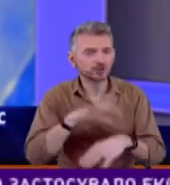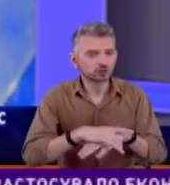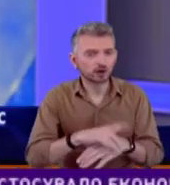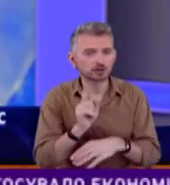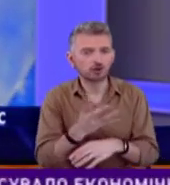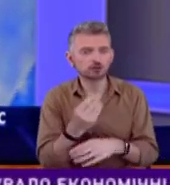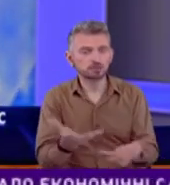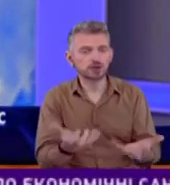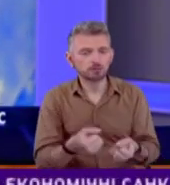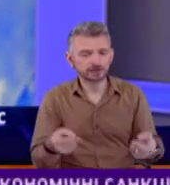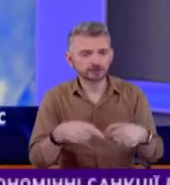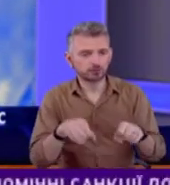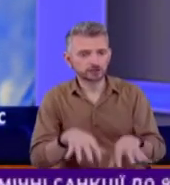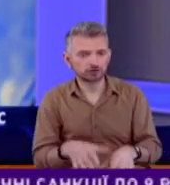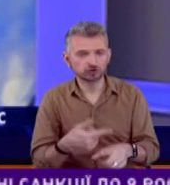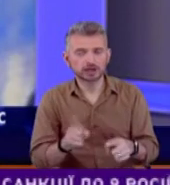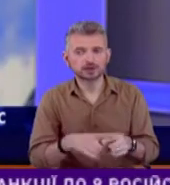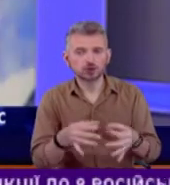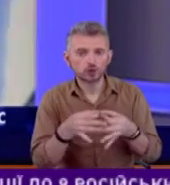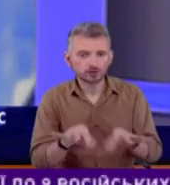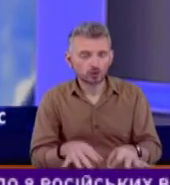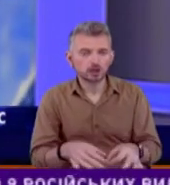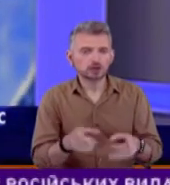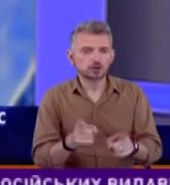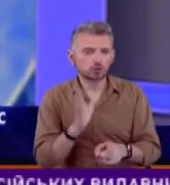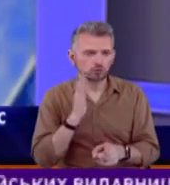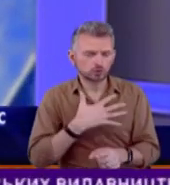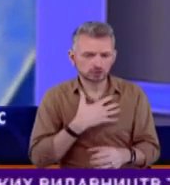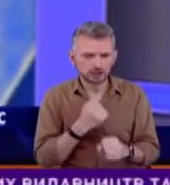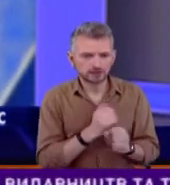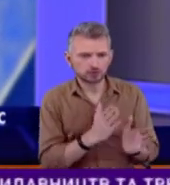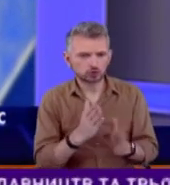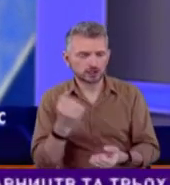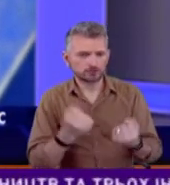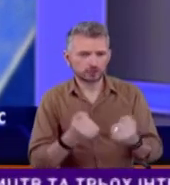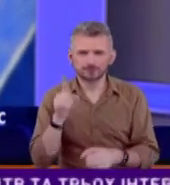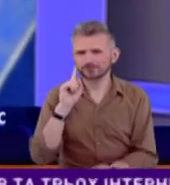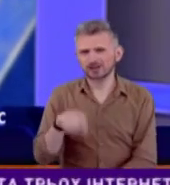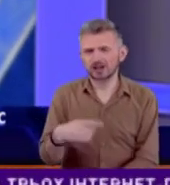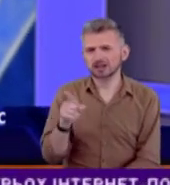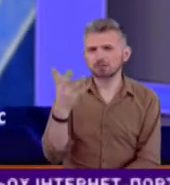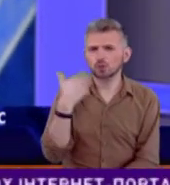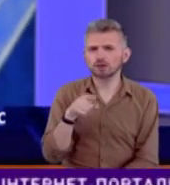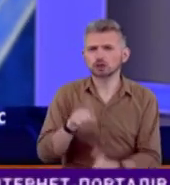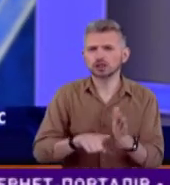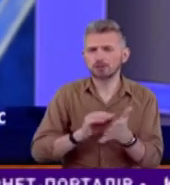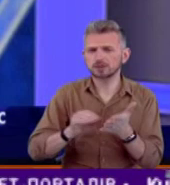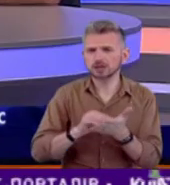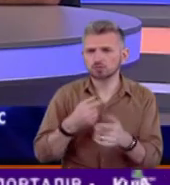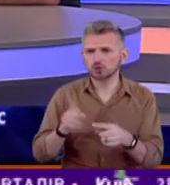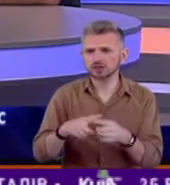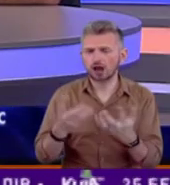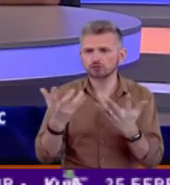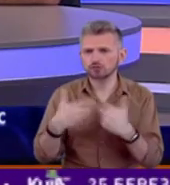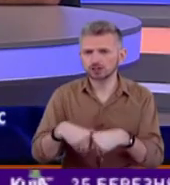вже приймати відповідні рішення. І це дозволить, дійсно, буде дисциплінувати водіїв. Ви знаєте, там, коли вони написали про це